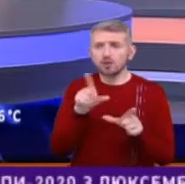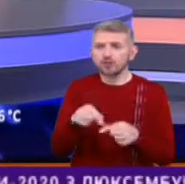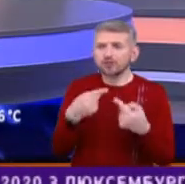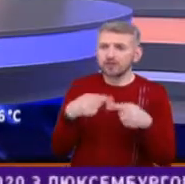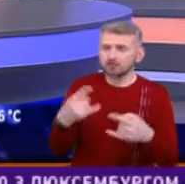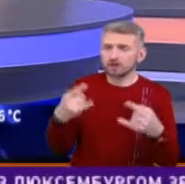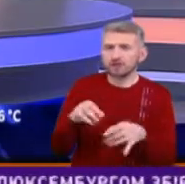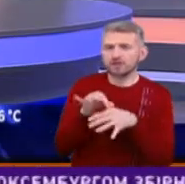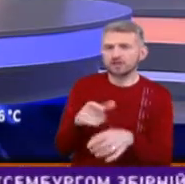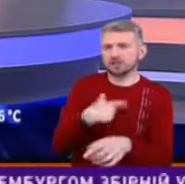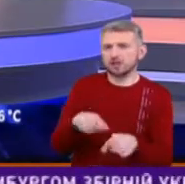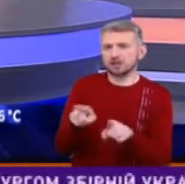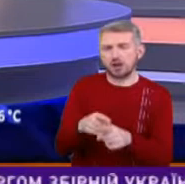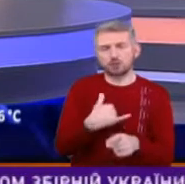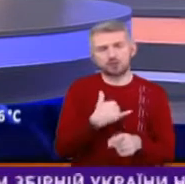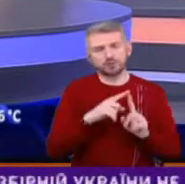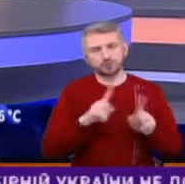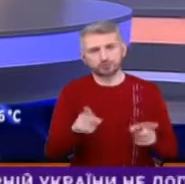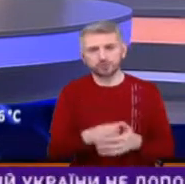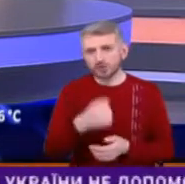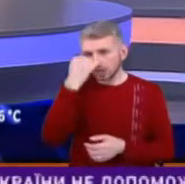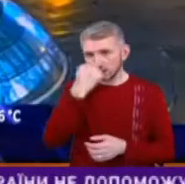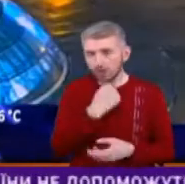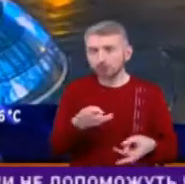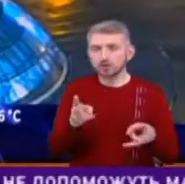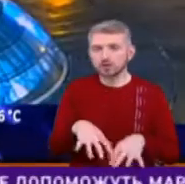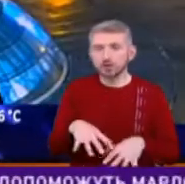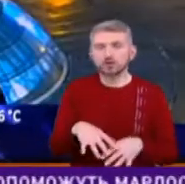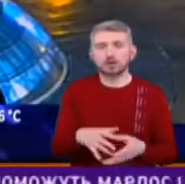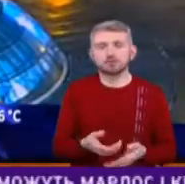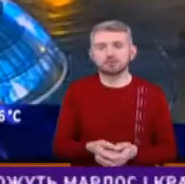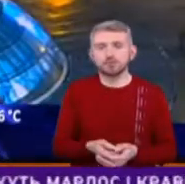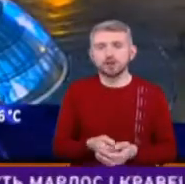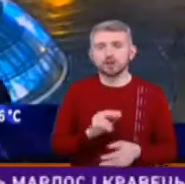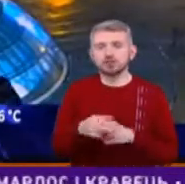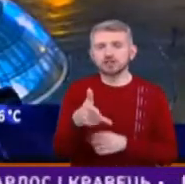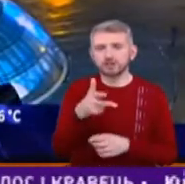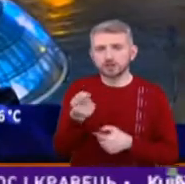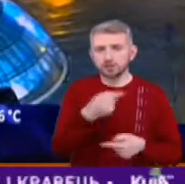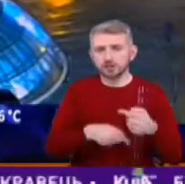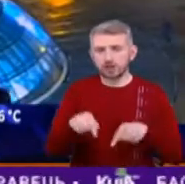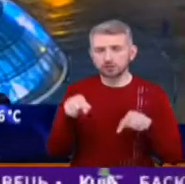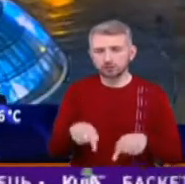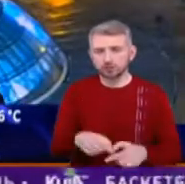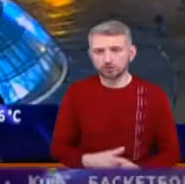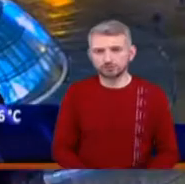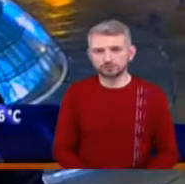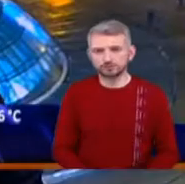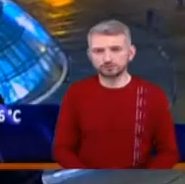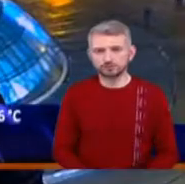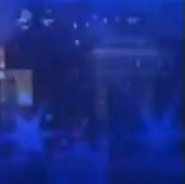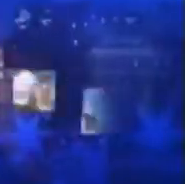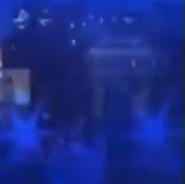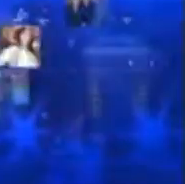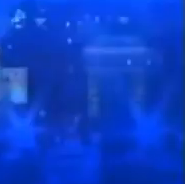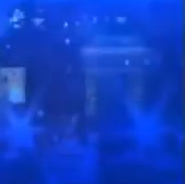а нас яскравіше. Дякуємо, ми залишаємося, не перемикаємося, через 3 хвилини повертаємося в студію. Залишайтеся з нами.